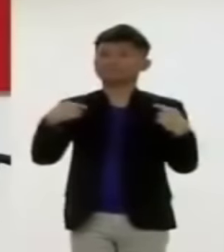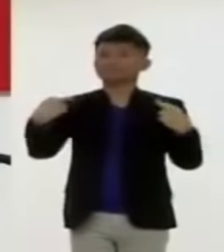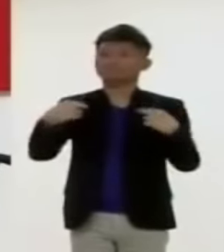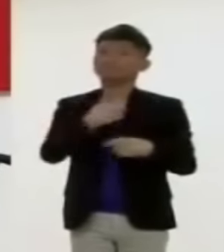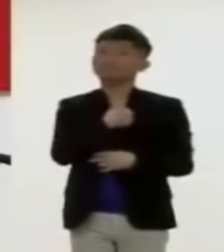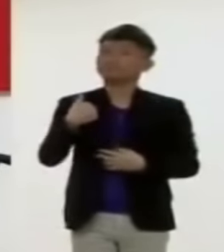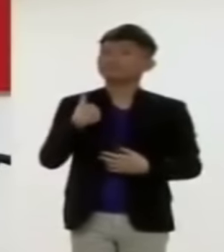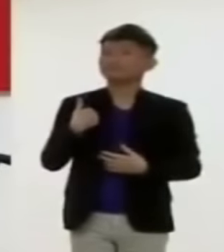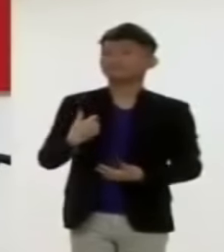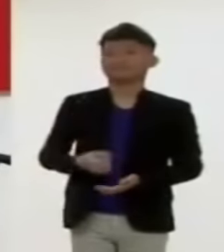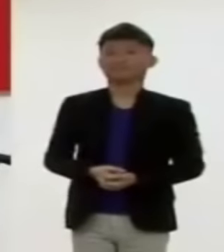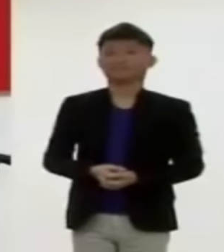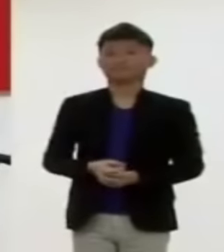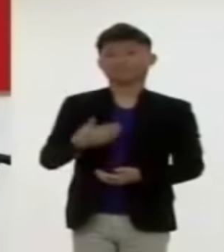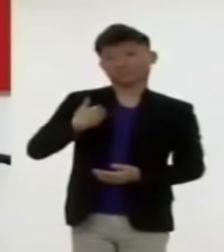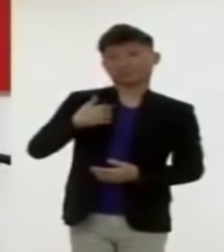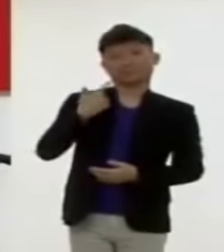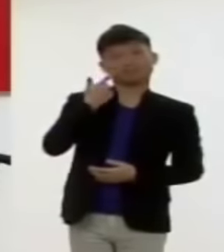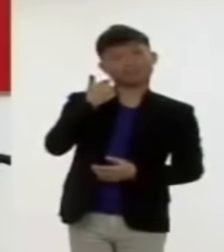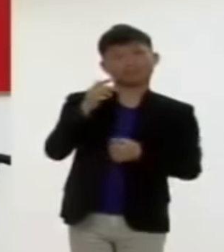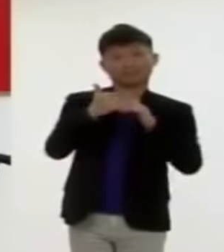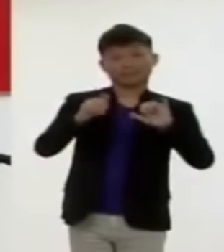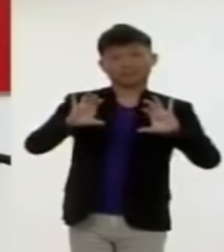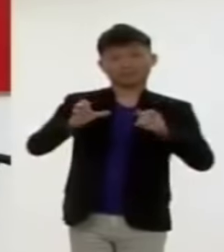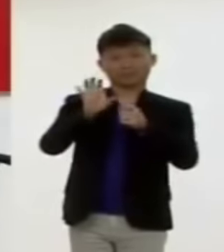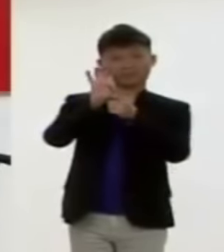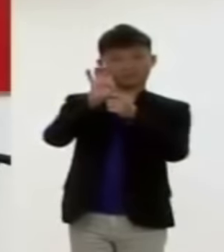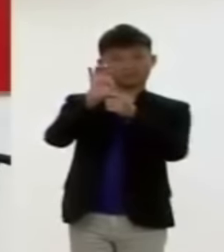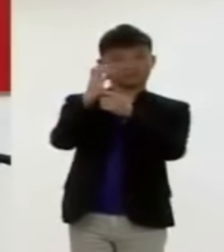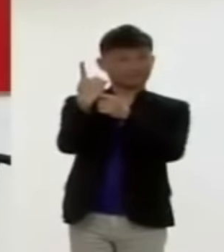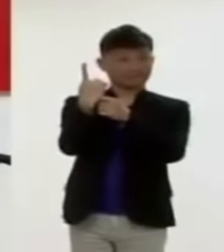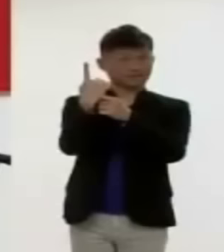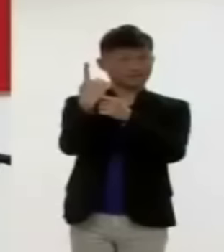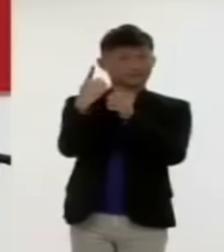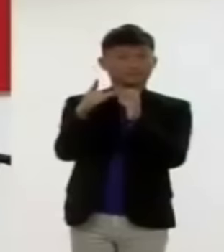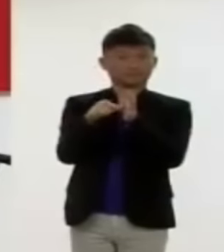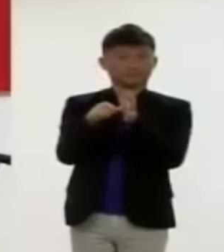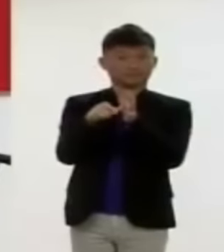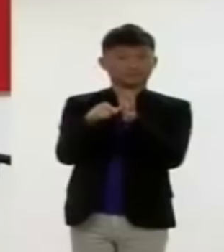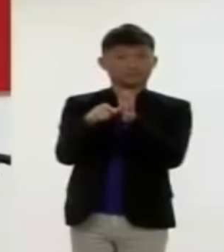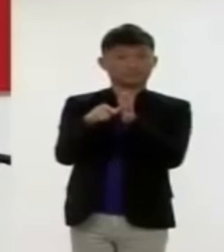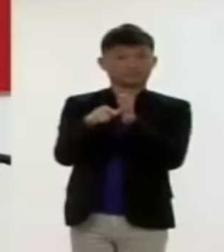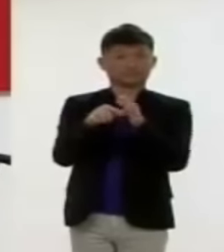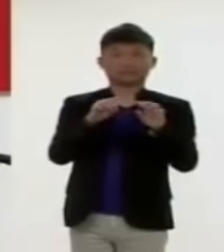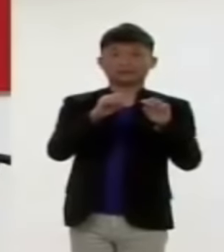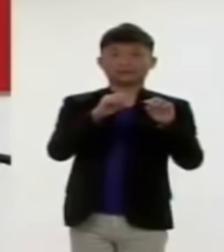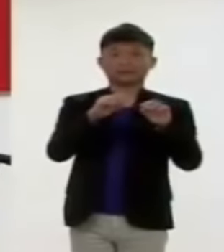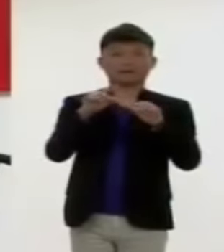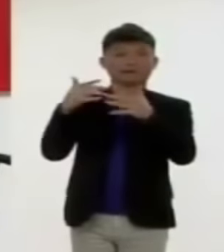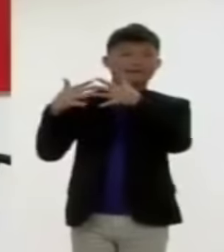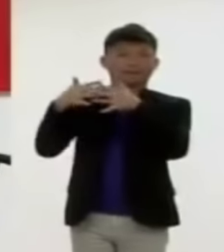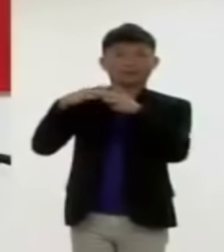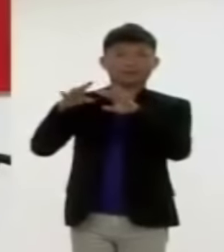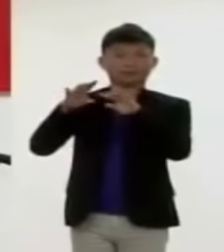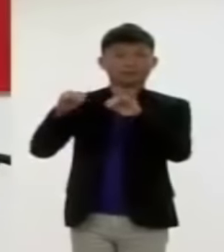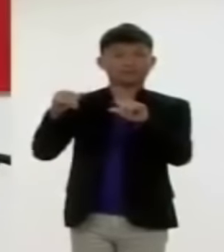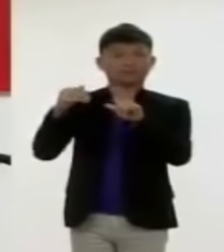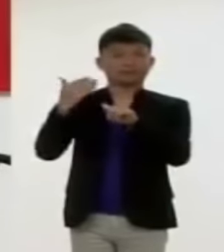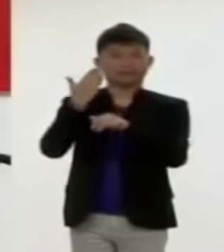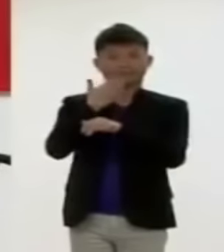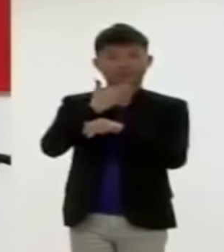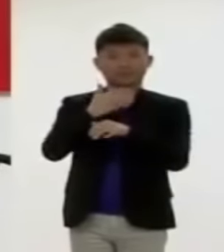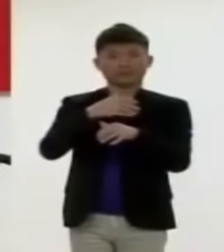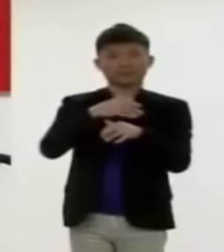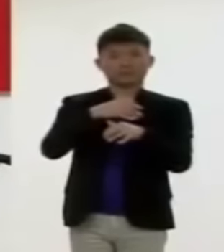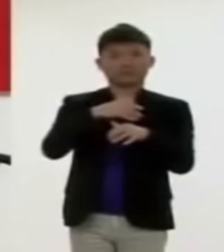我不知道爸爸在民国41年的时候，他在沙美美国西方公司招收了几个